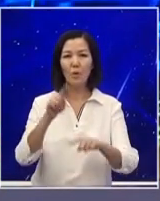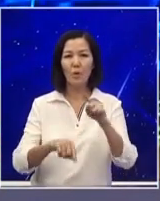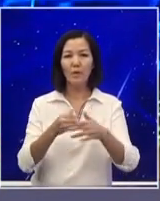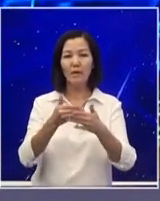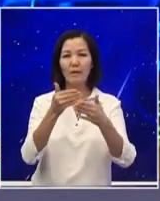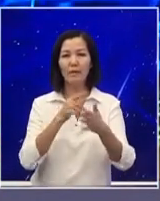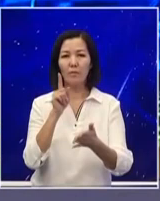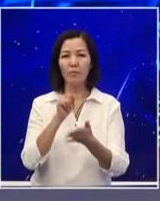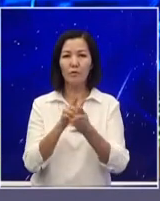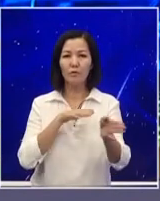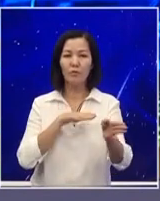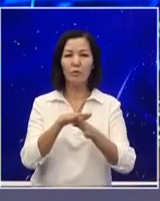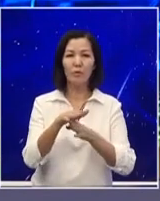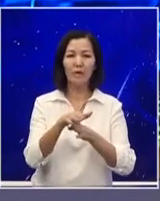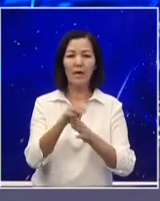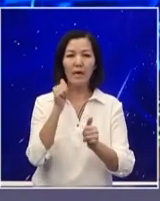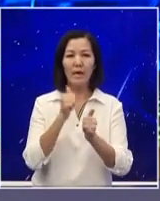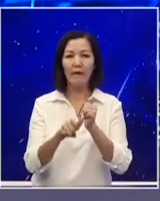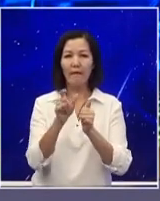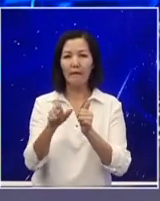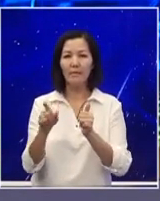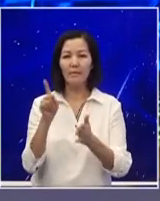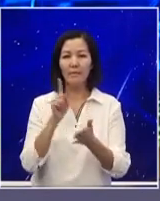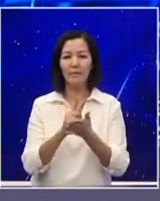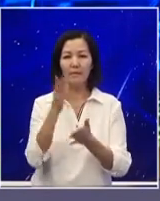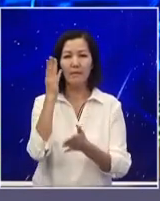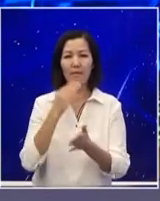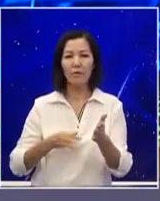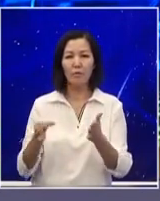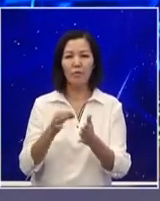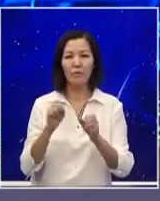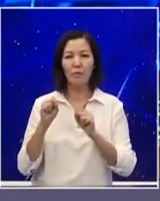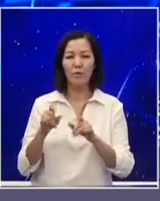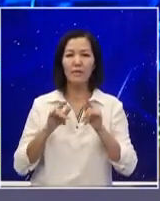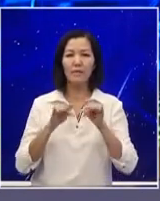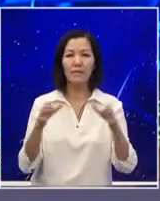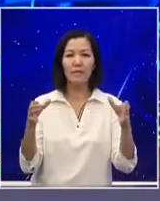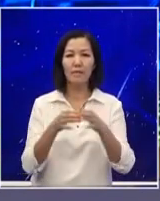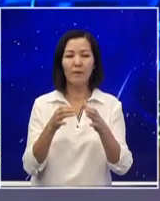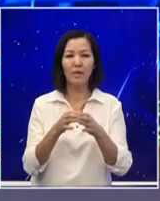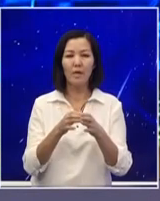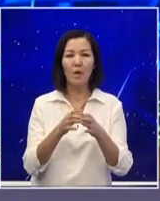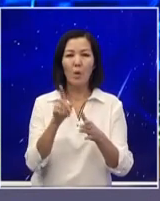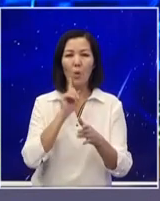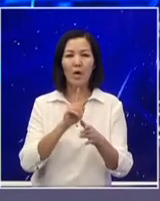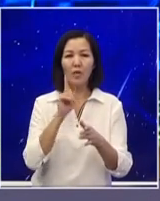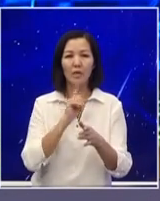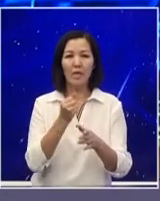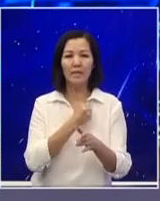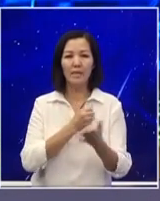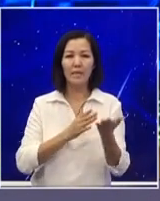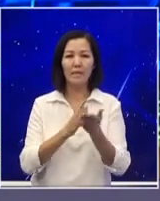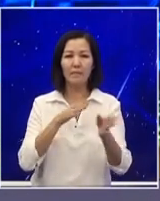Отан алдындағы борышын өтеуге әр азамат міндетті. Алматы облысы қорғаныс істері департаментінен мерзімді әскери қызметін